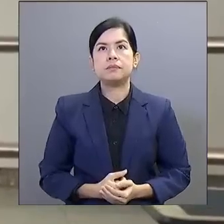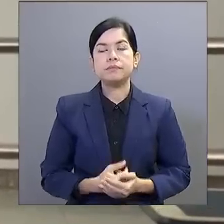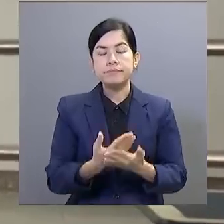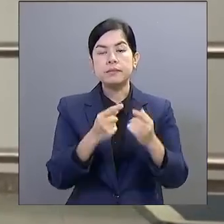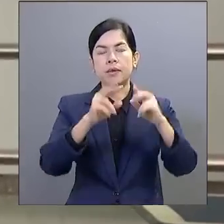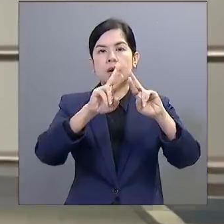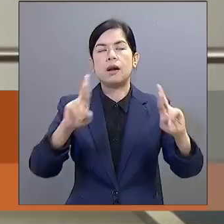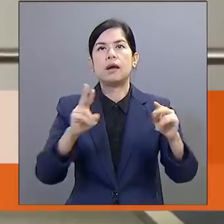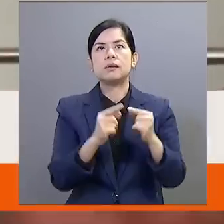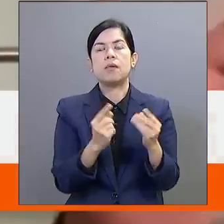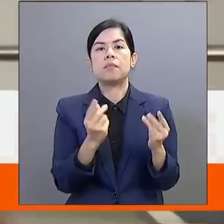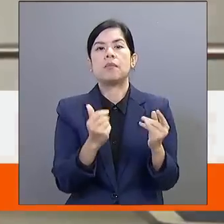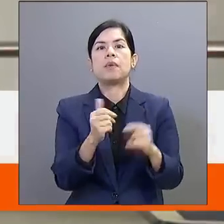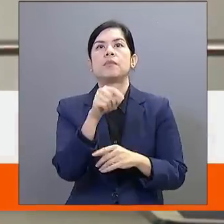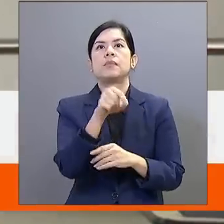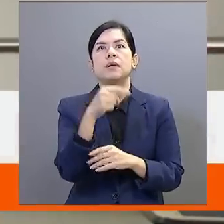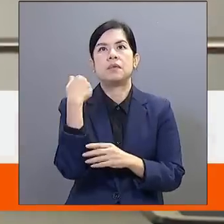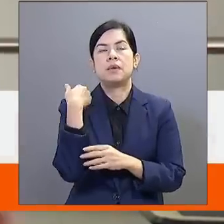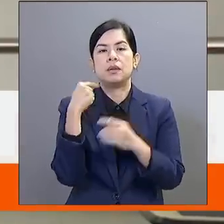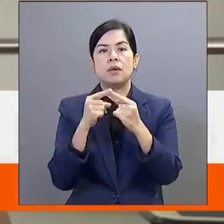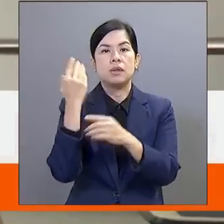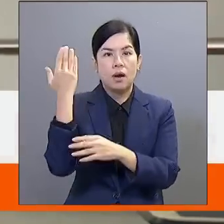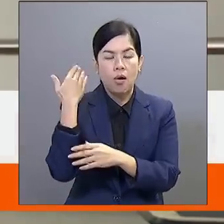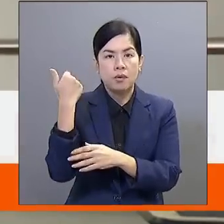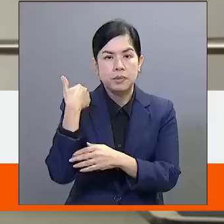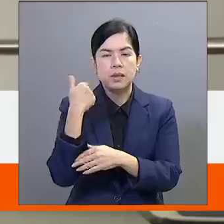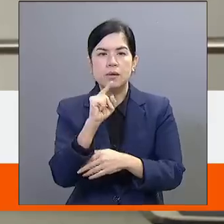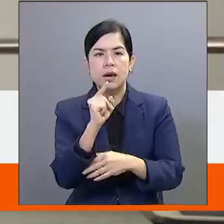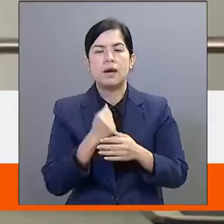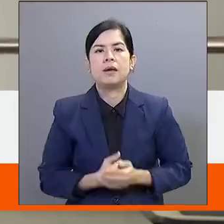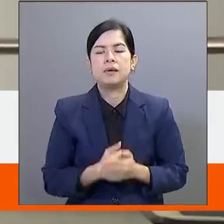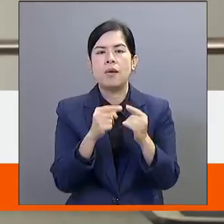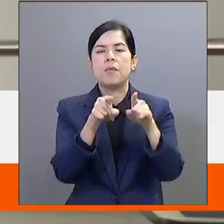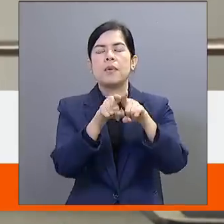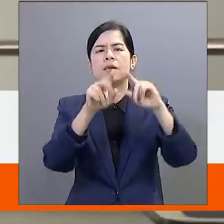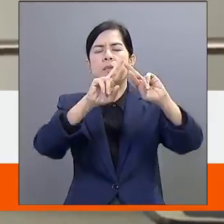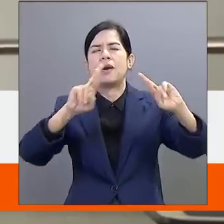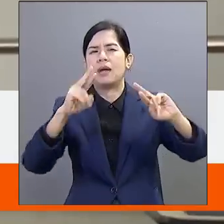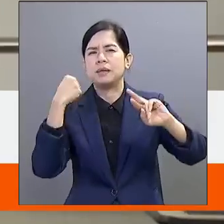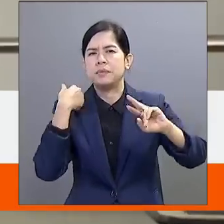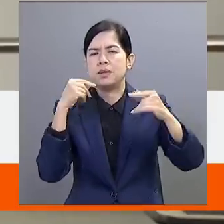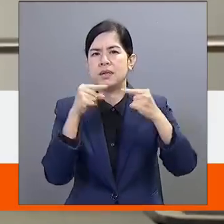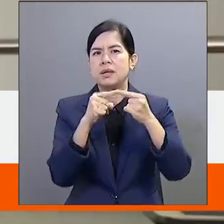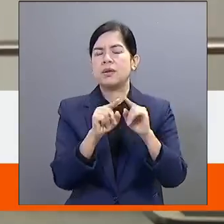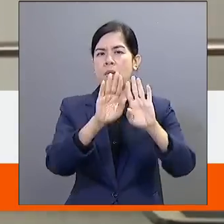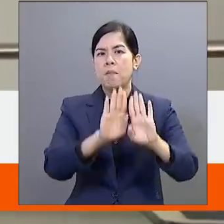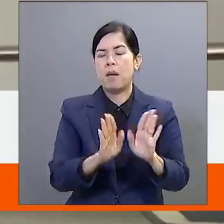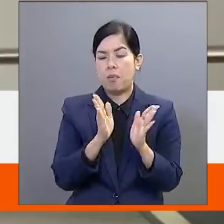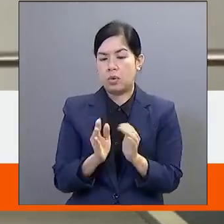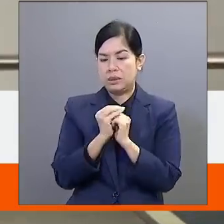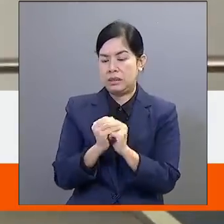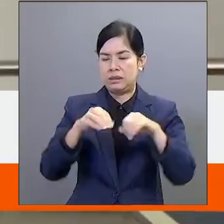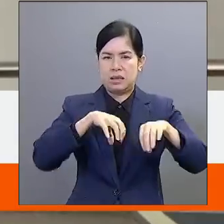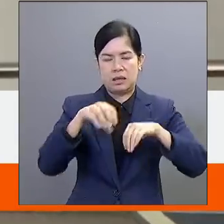แบบนี้ก็เหมือนที่ผมเรียนนะครับเมื่อก่อนมีตัวศูนย์เหรียญวันนี้ก็เปลี่ยนมาเป็นผับศูนย์เหรียญอีกนะครับก็เปลี่ยนรูปแบบนะครับเพราะนั้นเหมือนที่เรียก